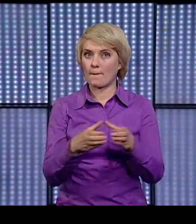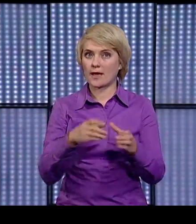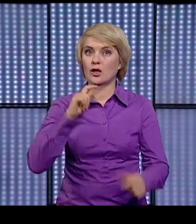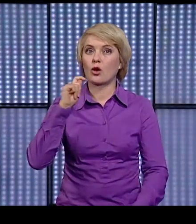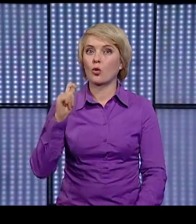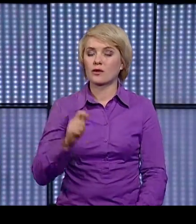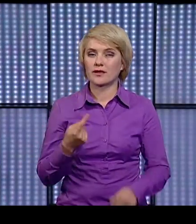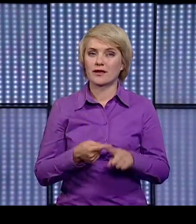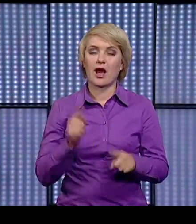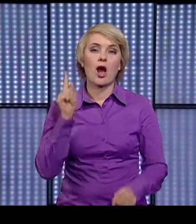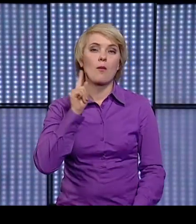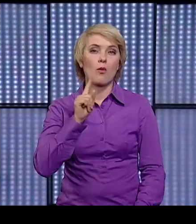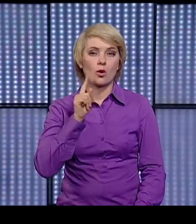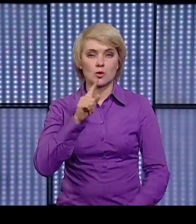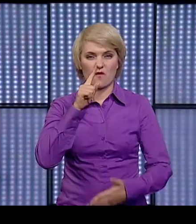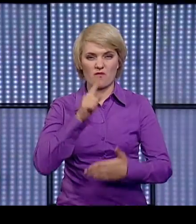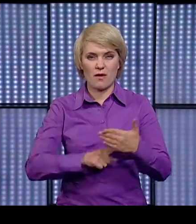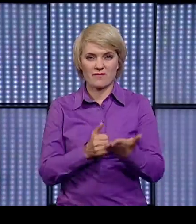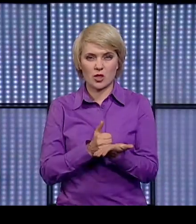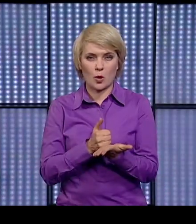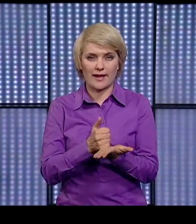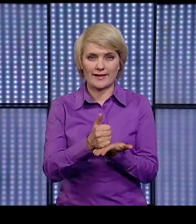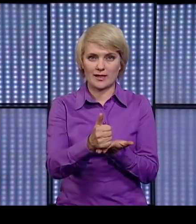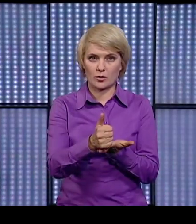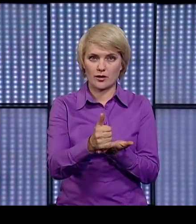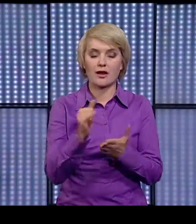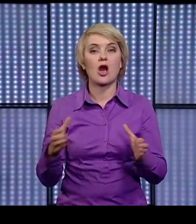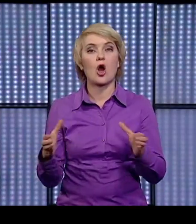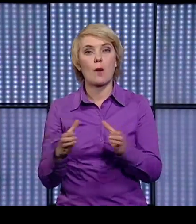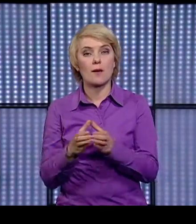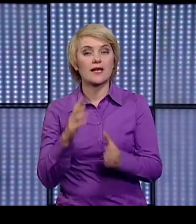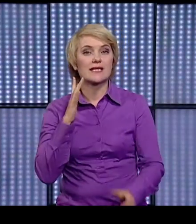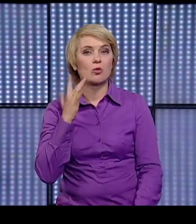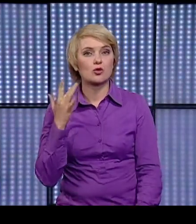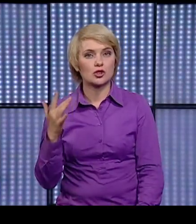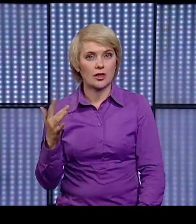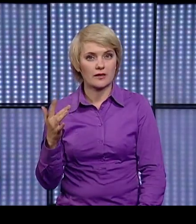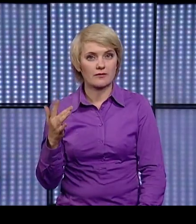яка поки що впевнено лідирує, і команди Сполучених Штатів.